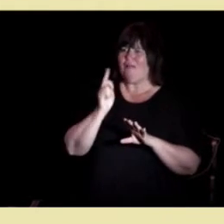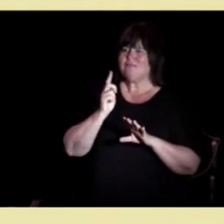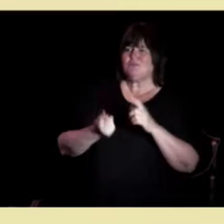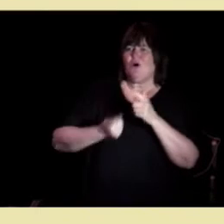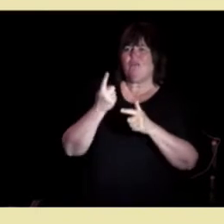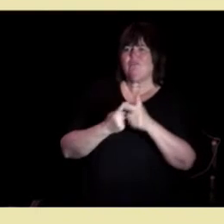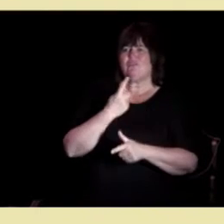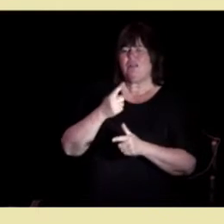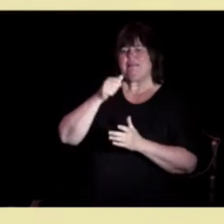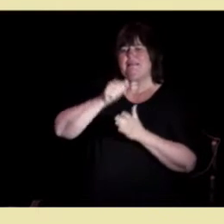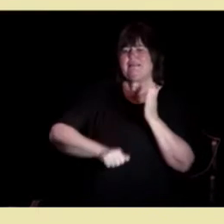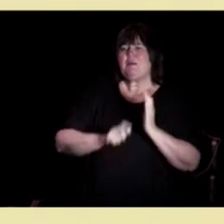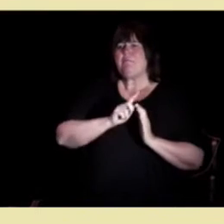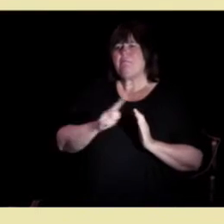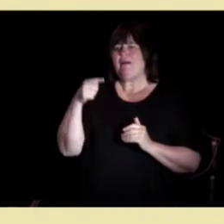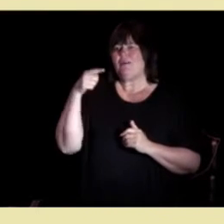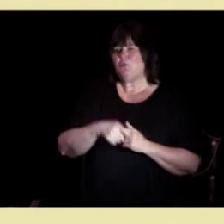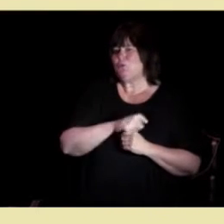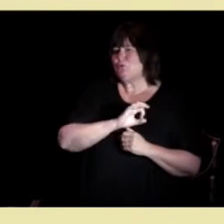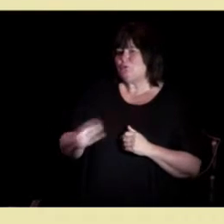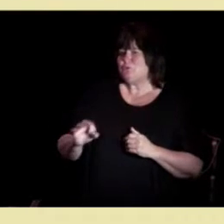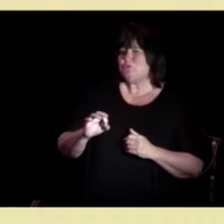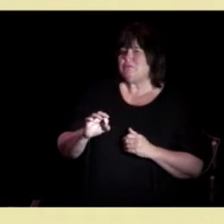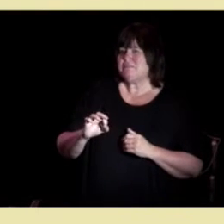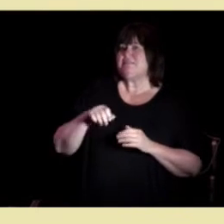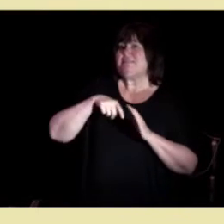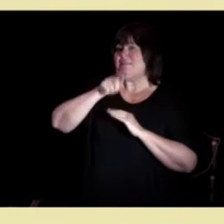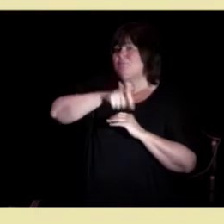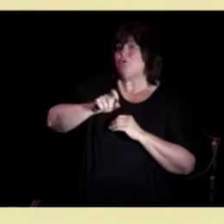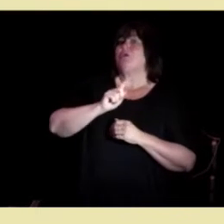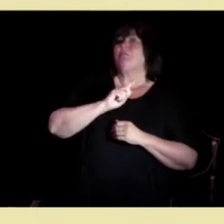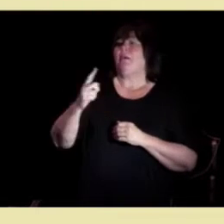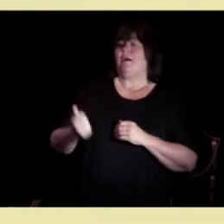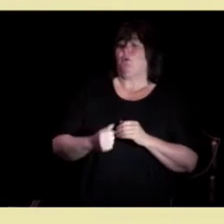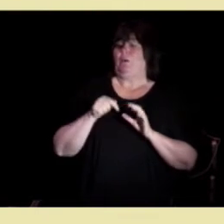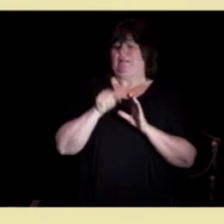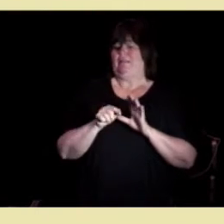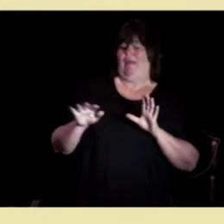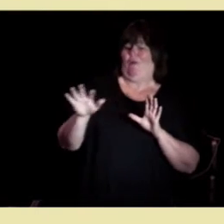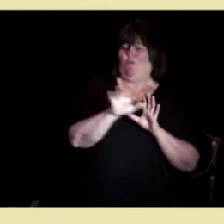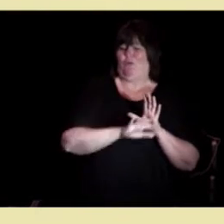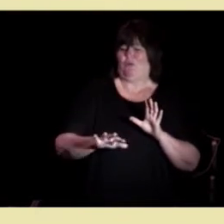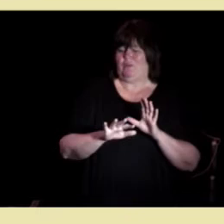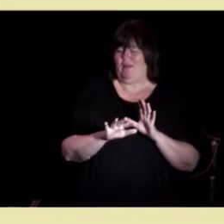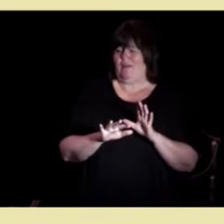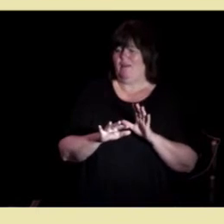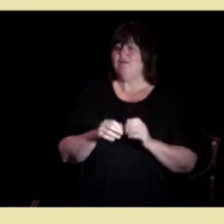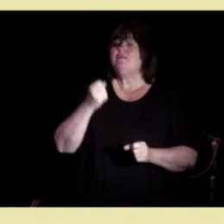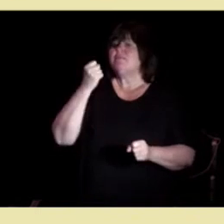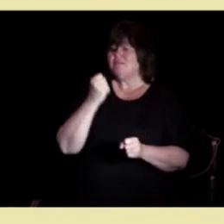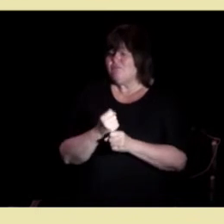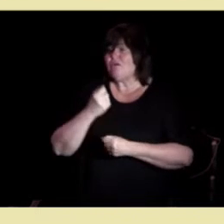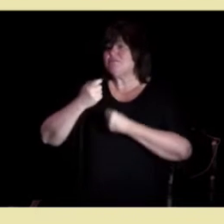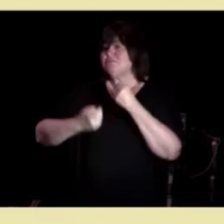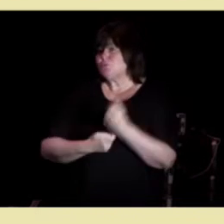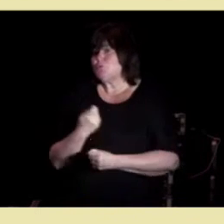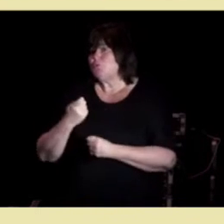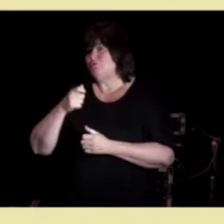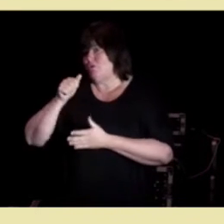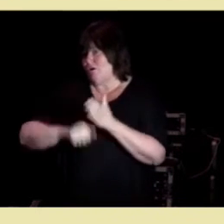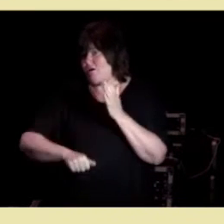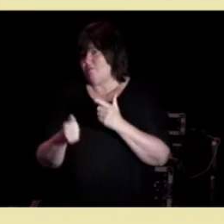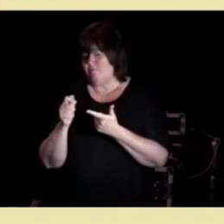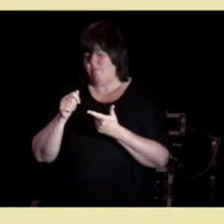antall inngrep per 100 000 innbyggere per år i det området, det faktisk utførte antall operasjoner og